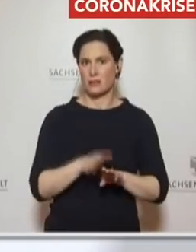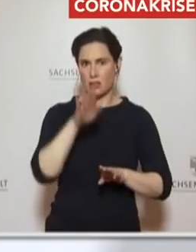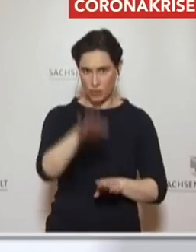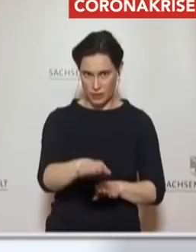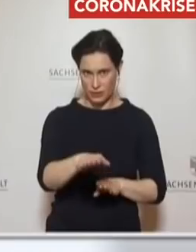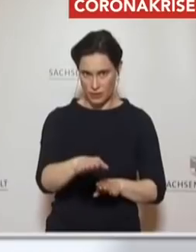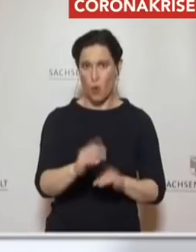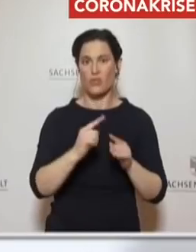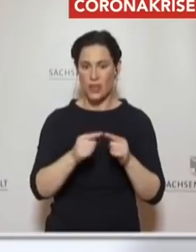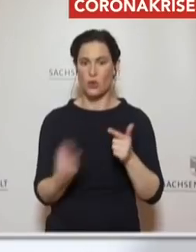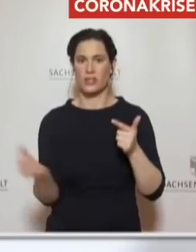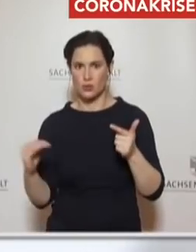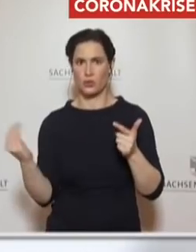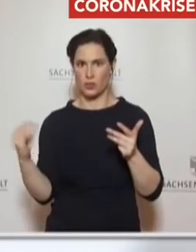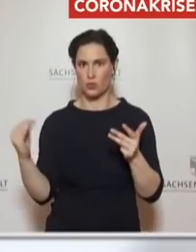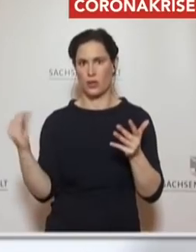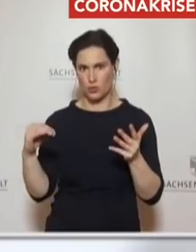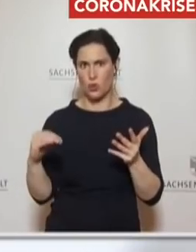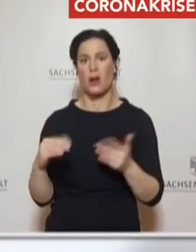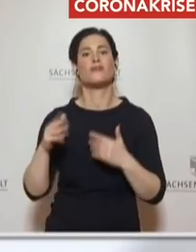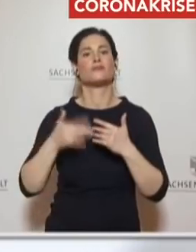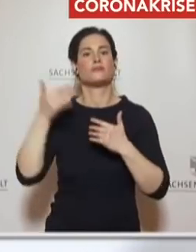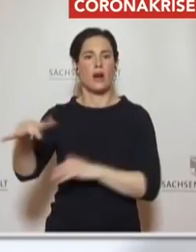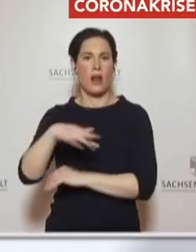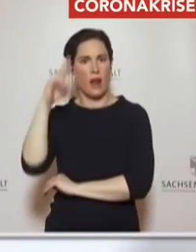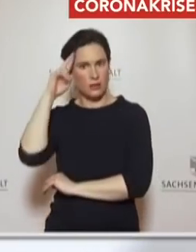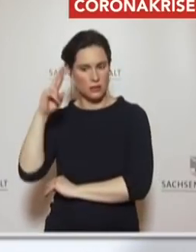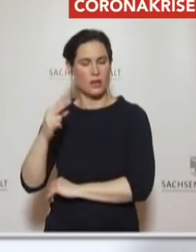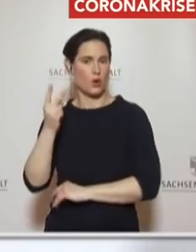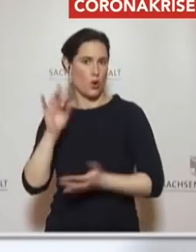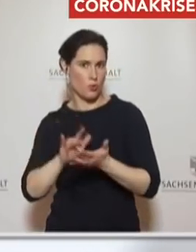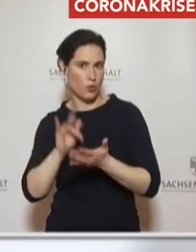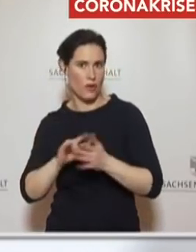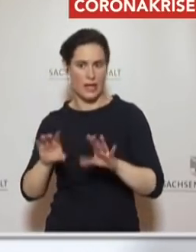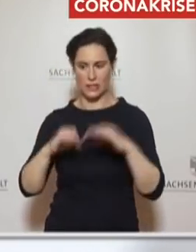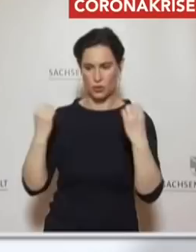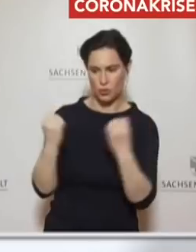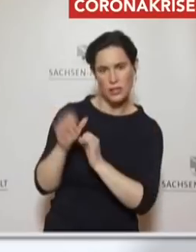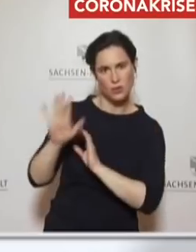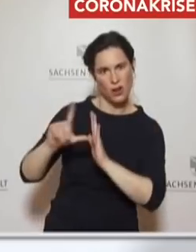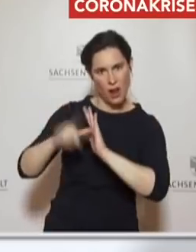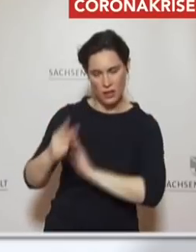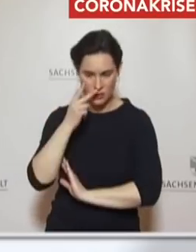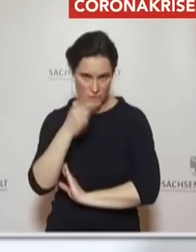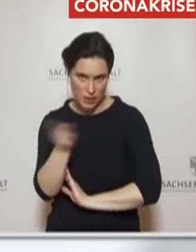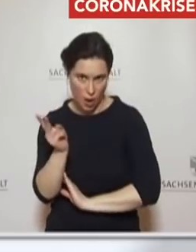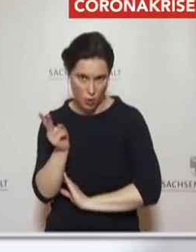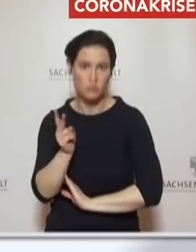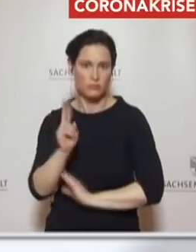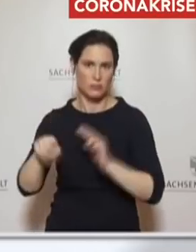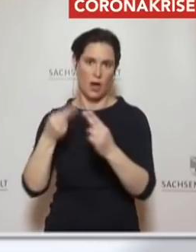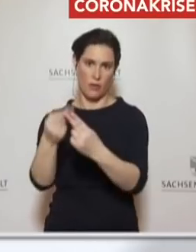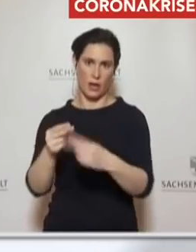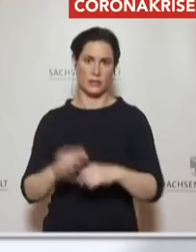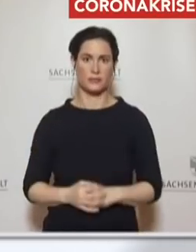Steuerungselement, neben weiteren Dingen, die die Landräte entsprechend ihrer Situation auch dann vornehmen können. Und